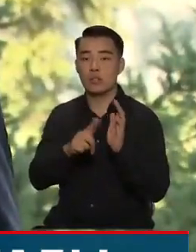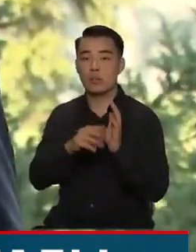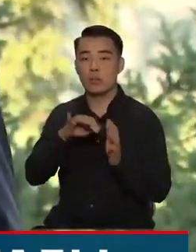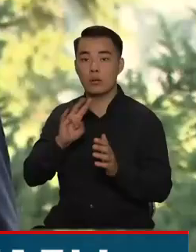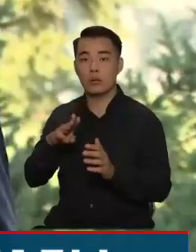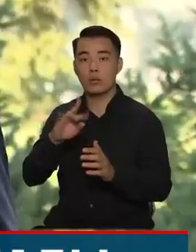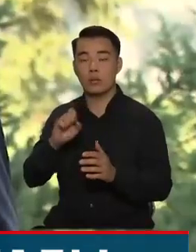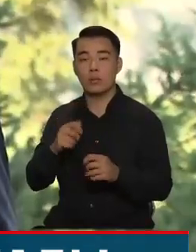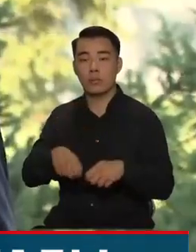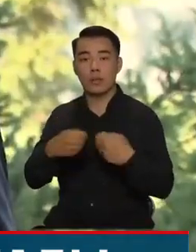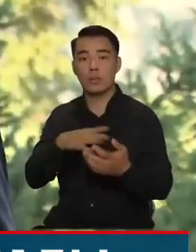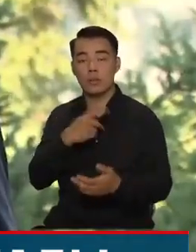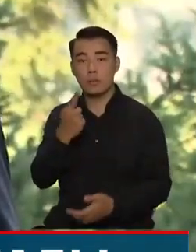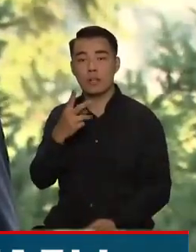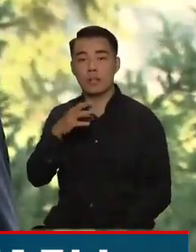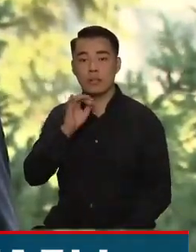берді. Соның 1 литрі